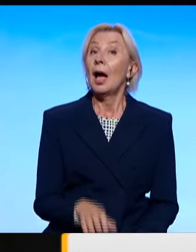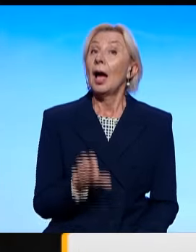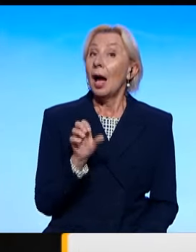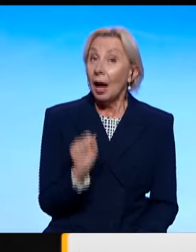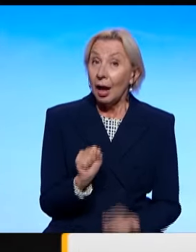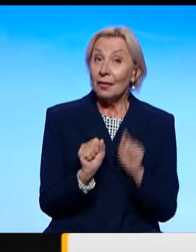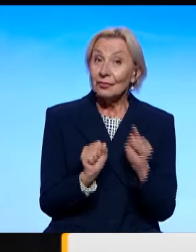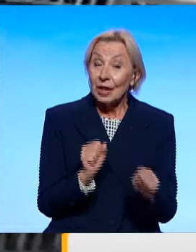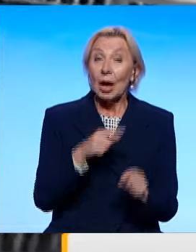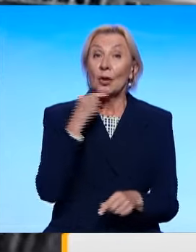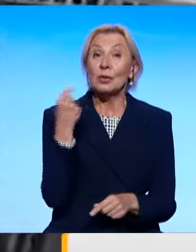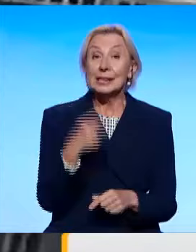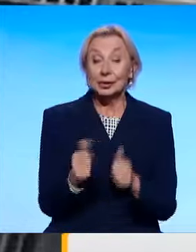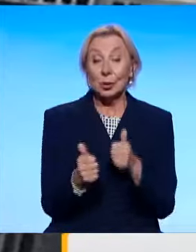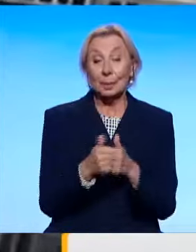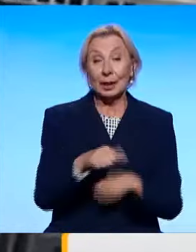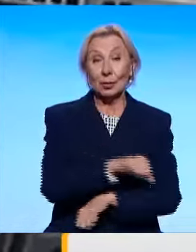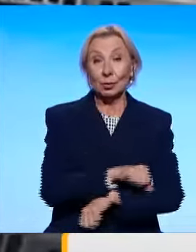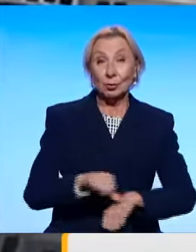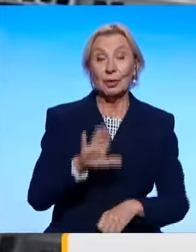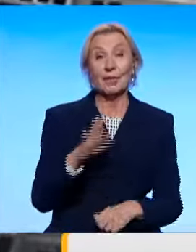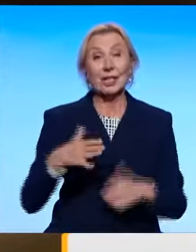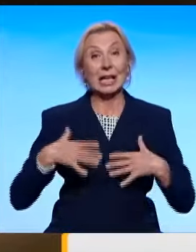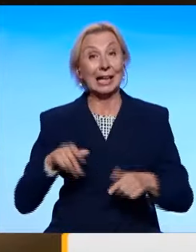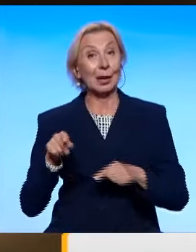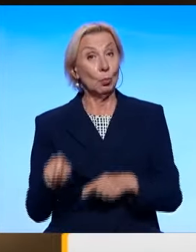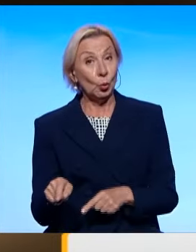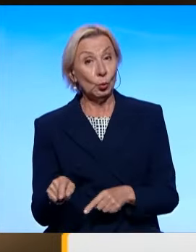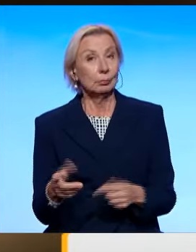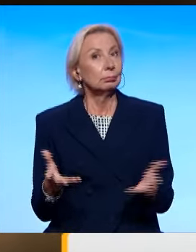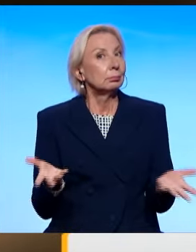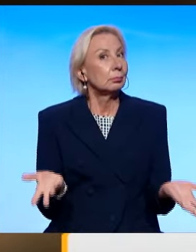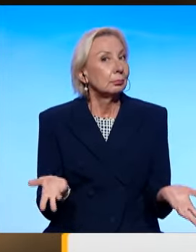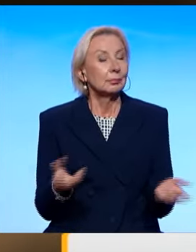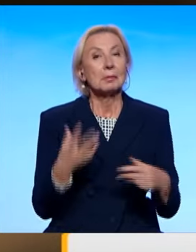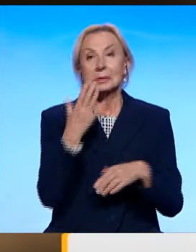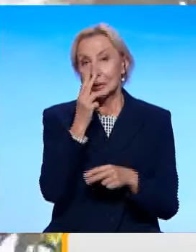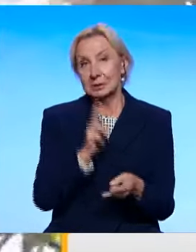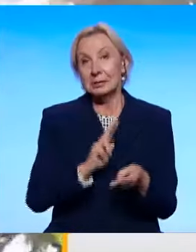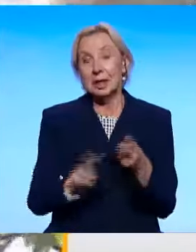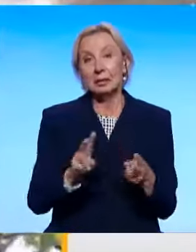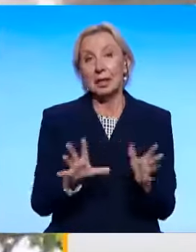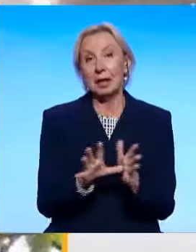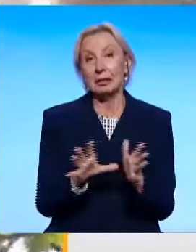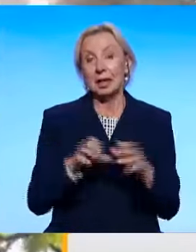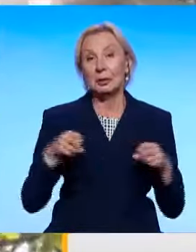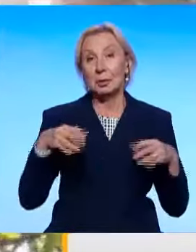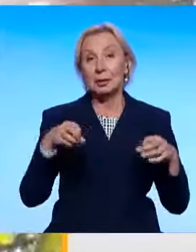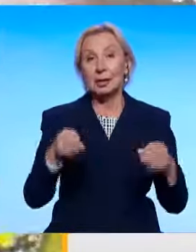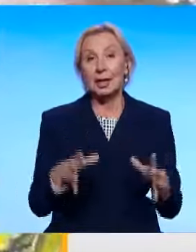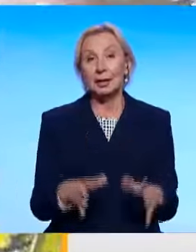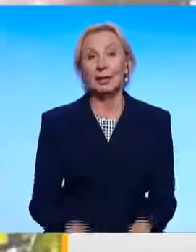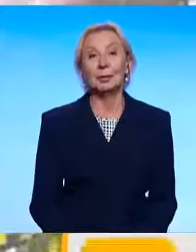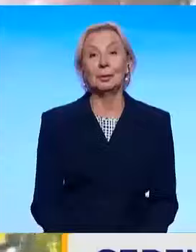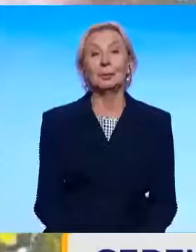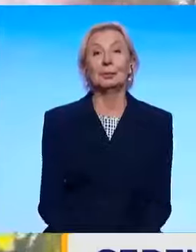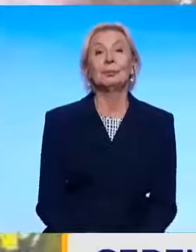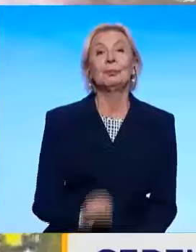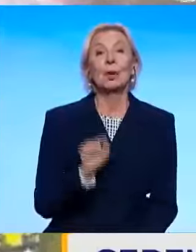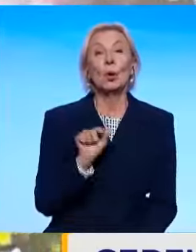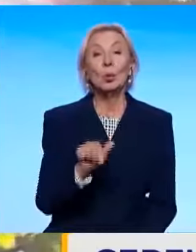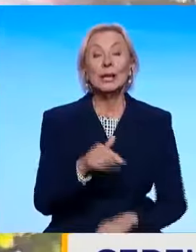Натомість у російському прикордонні та в анексованому Криму чомусь зникла електроенергія. У них порог